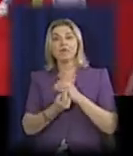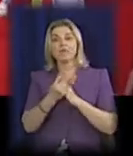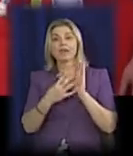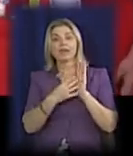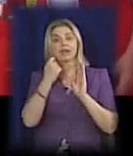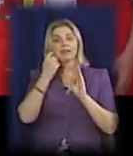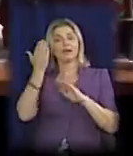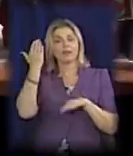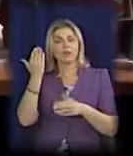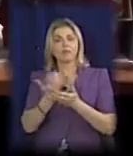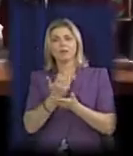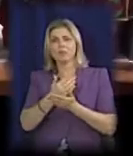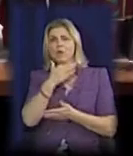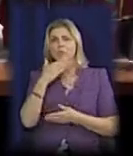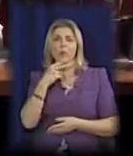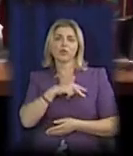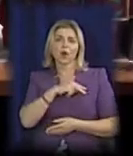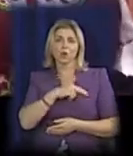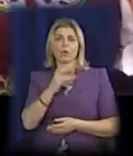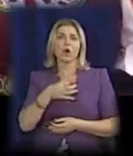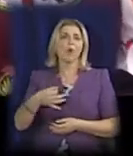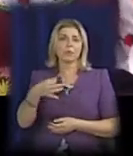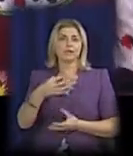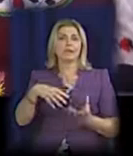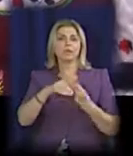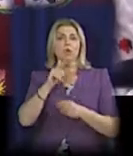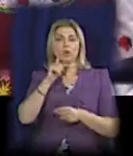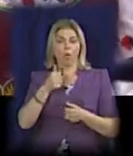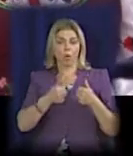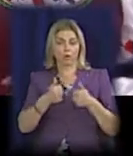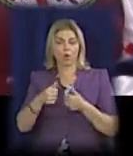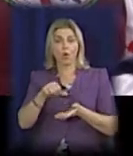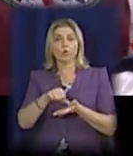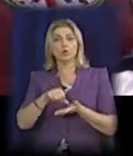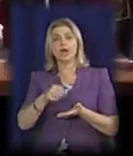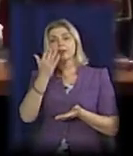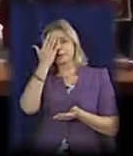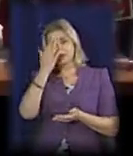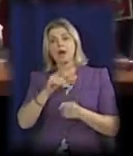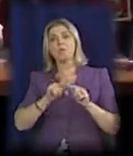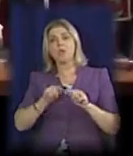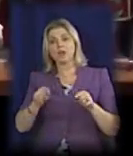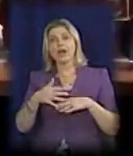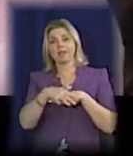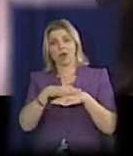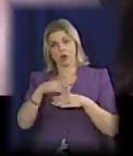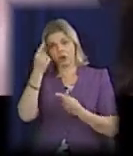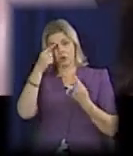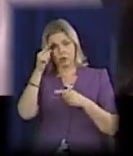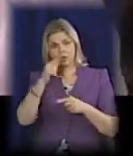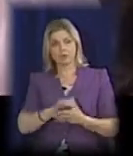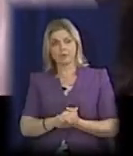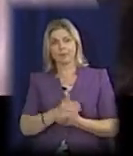тому. Завоювали чимало нагород на обласних та всеукраїнських конкурсах. Учасники мають на меті популяризувати народну творчість. Ми